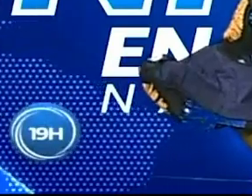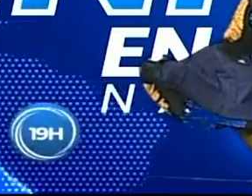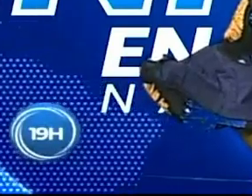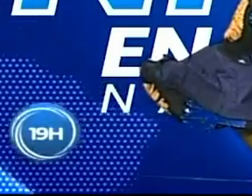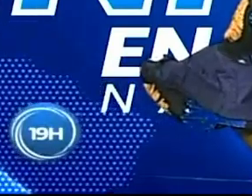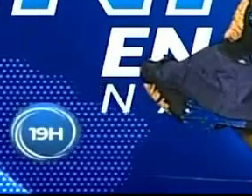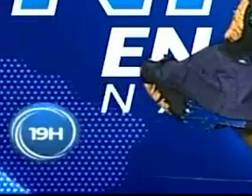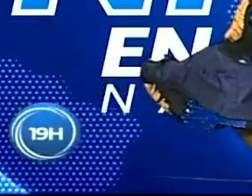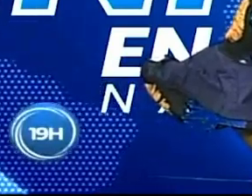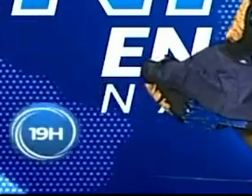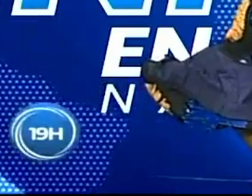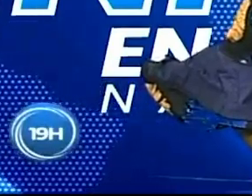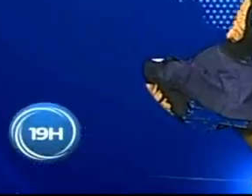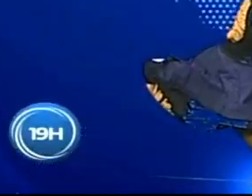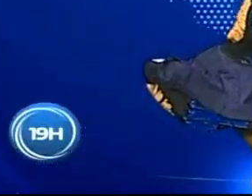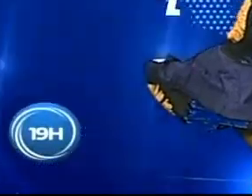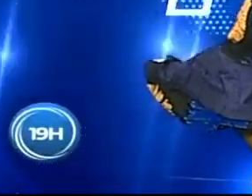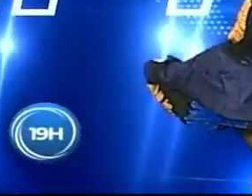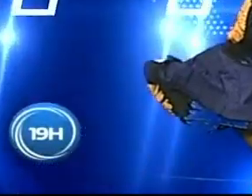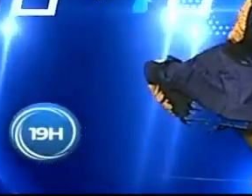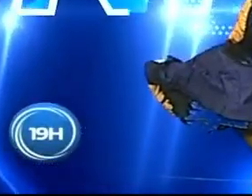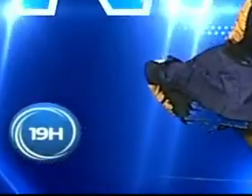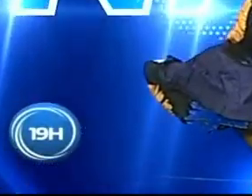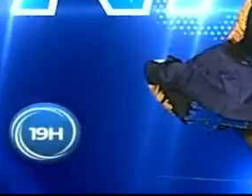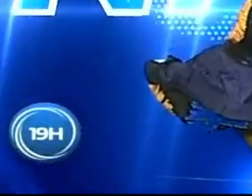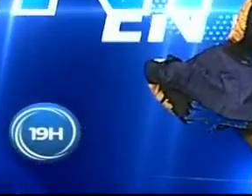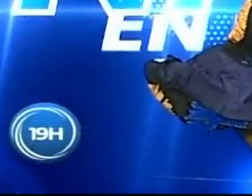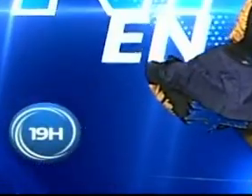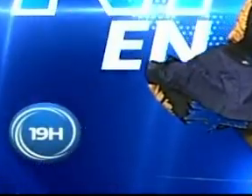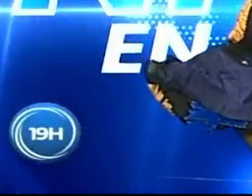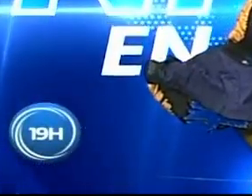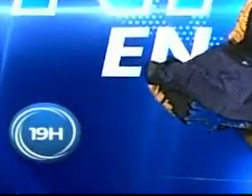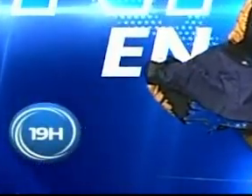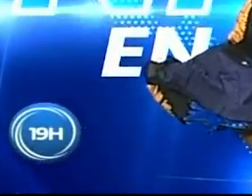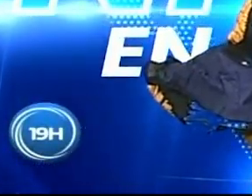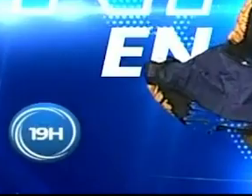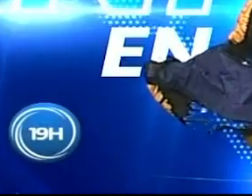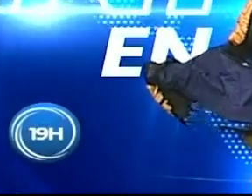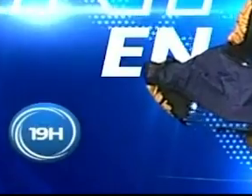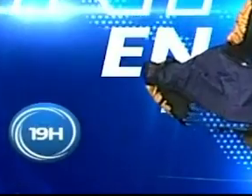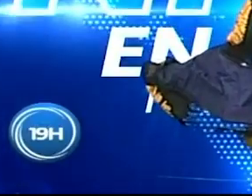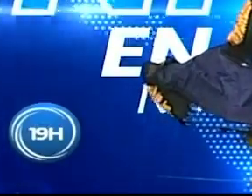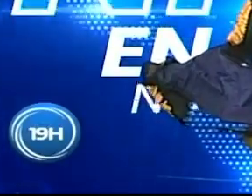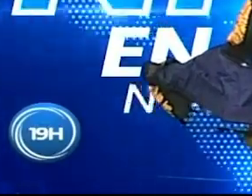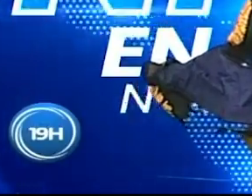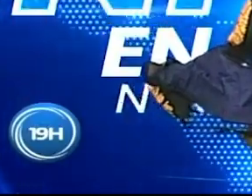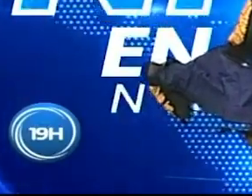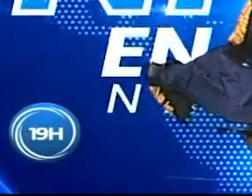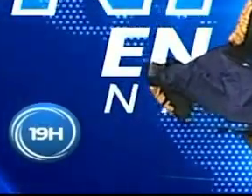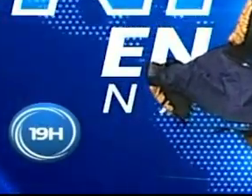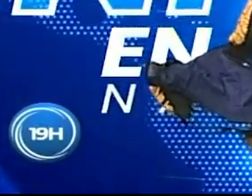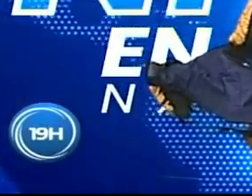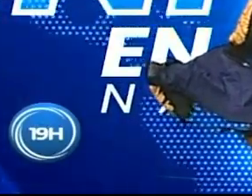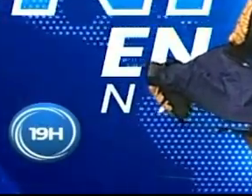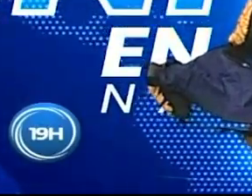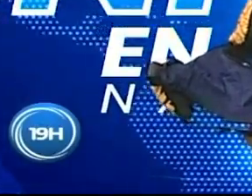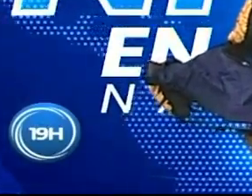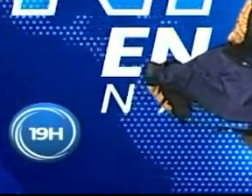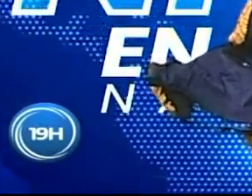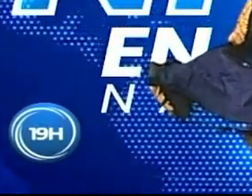Le couple royal belge est arrivé cet après-midi à Lubumbashi. Pendant son séjour, il va s'adresser aux